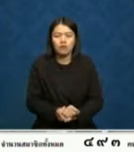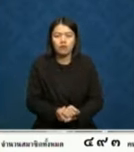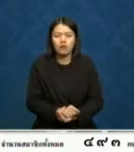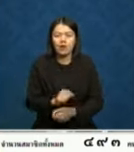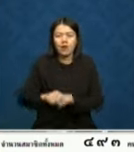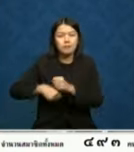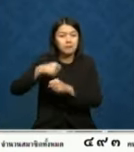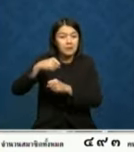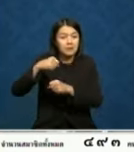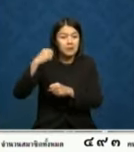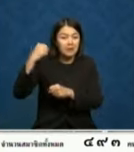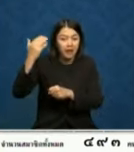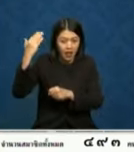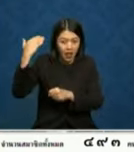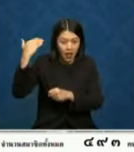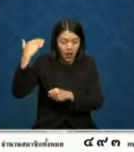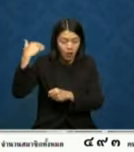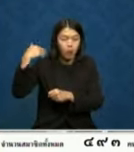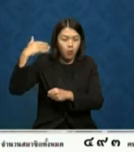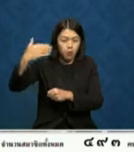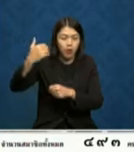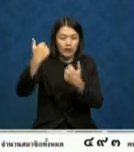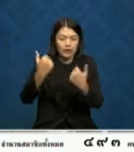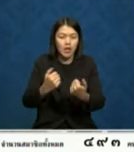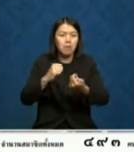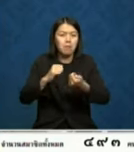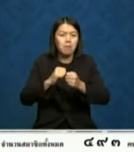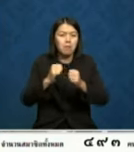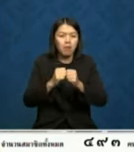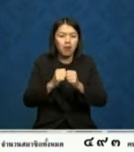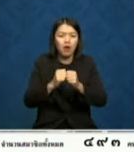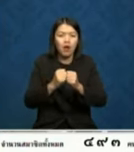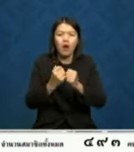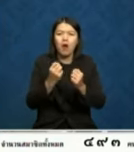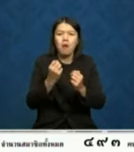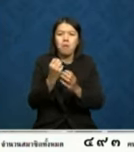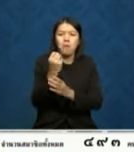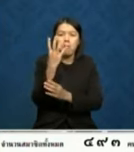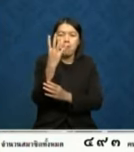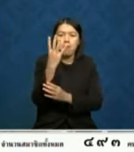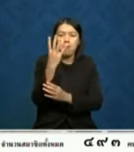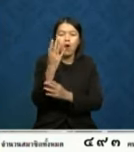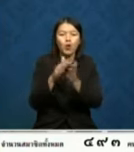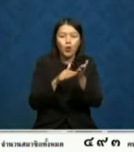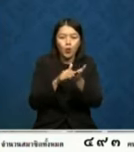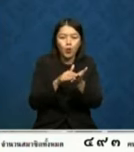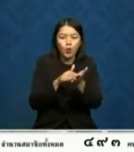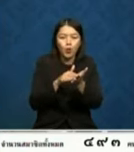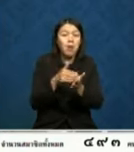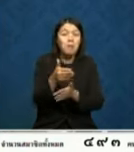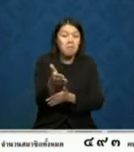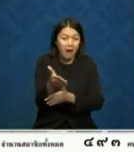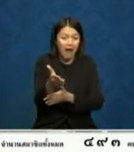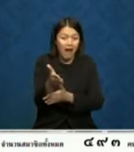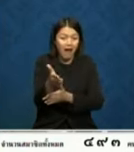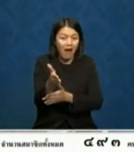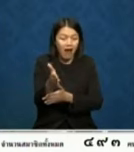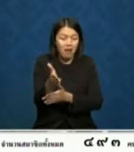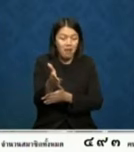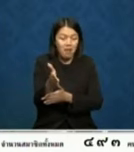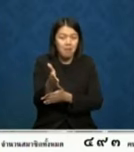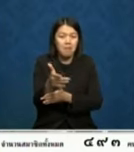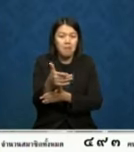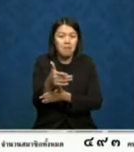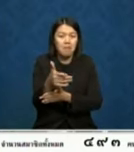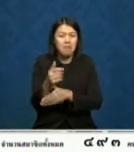10ปีที่ผ่านมาเรามีปัญหาเรื่องของการรุกรานของปลาจากต่างถิ่นต่างแดนเข้ามา